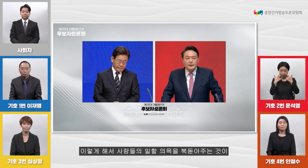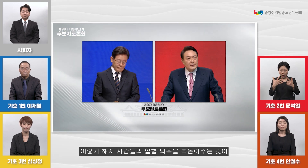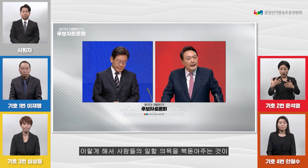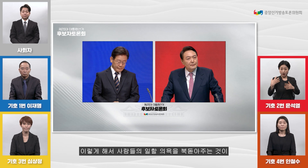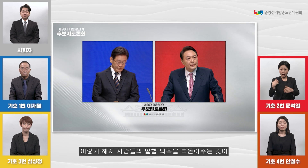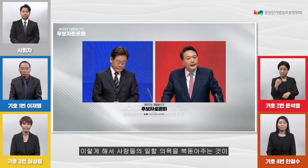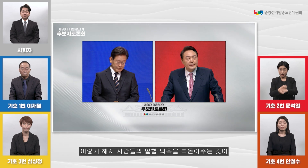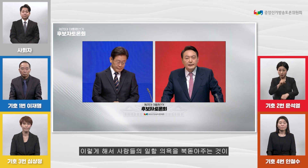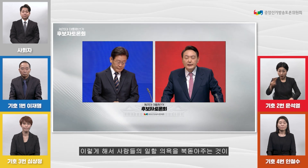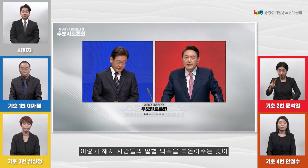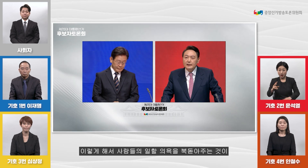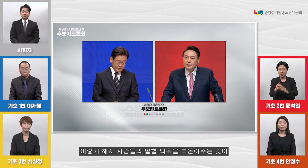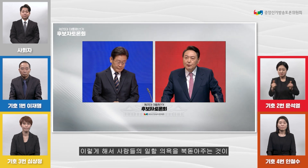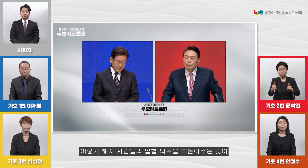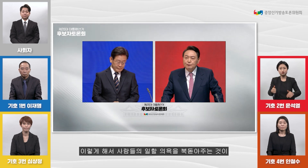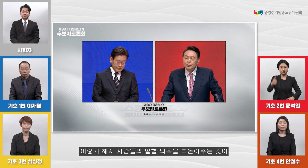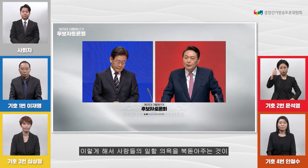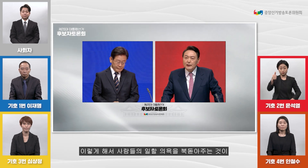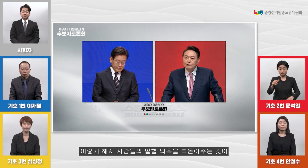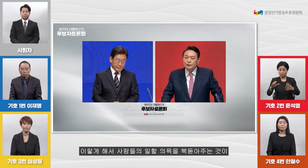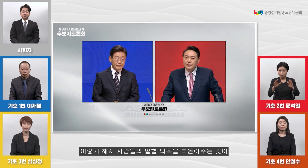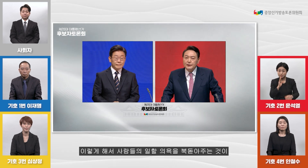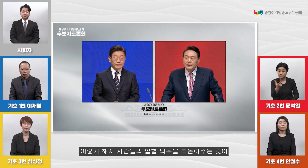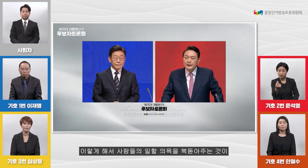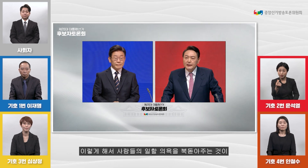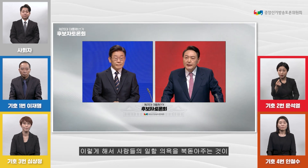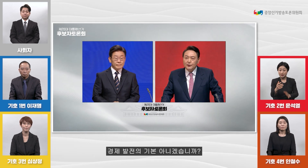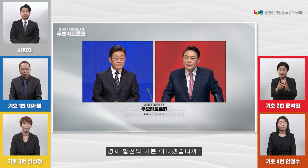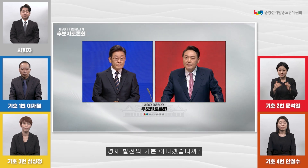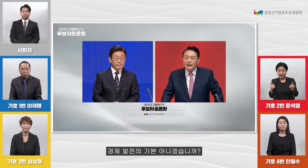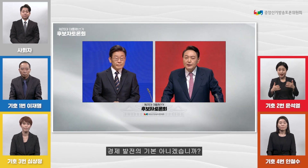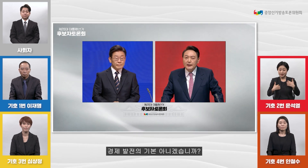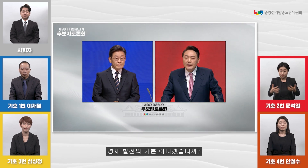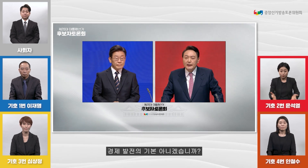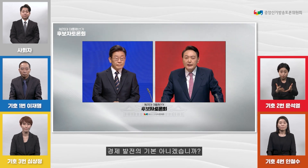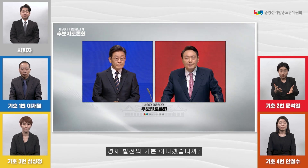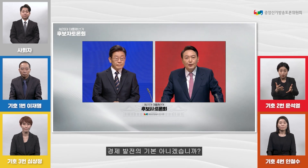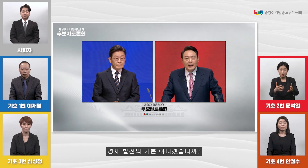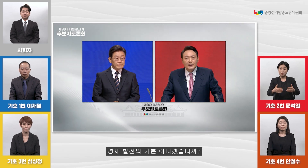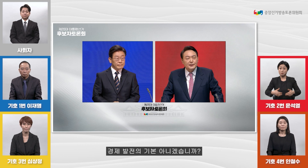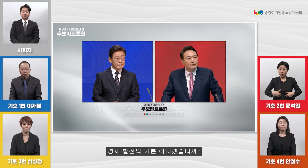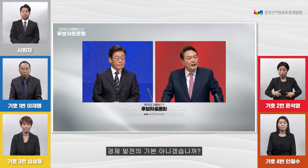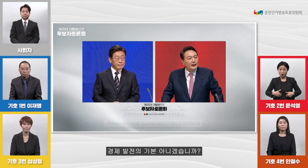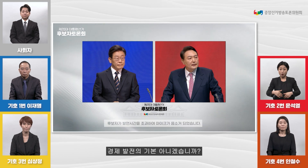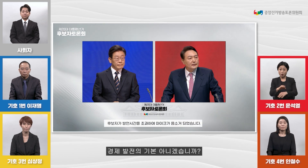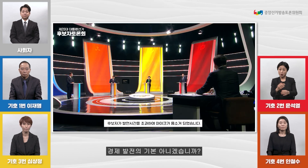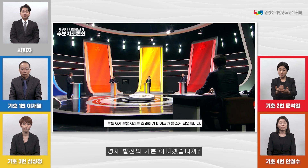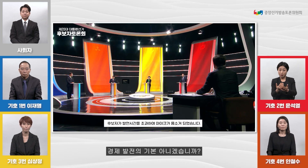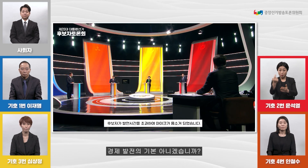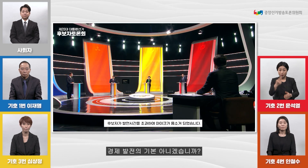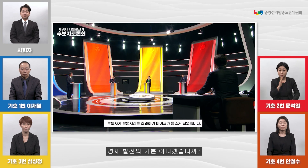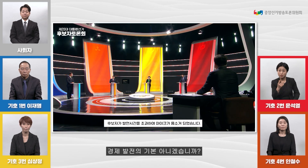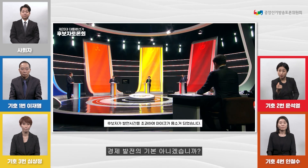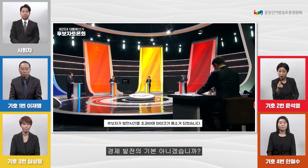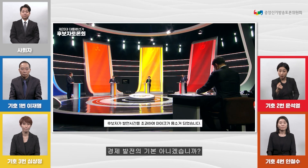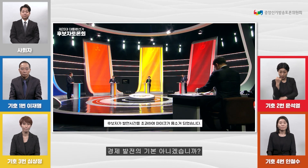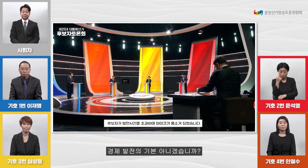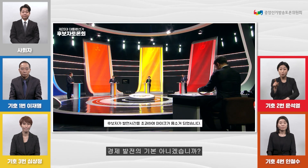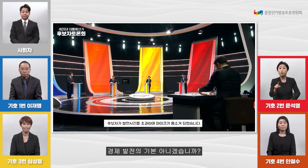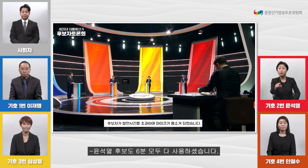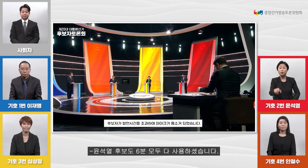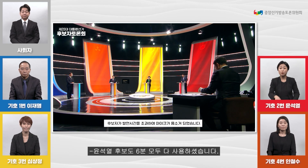이렇게 해서 사람들의 그 일할 의욕을 북돋아 주는 것이 경제 발전의 기본 아니겠습니까?